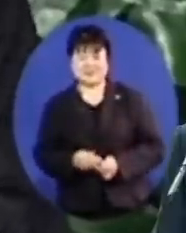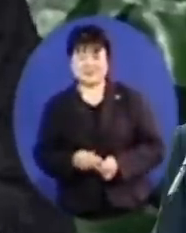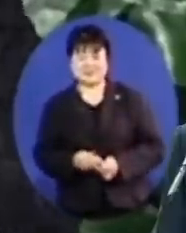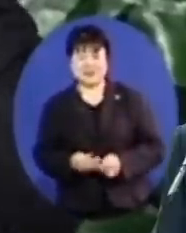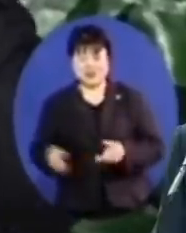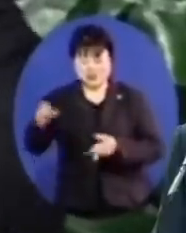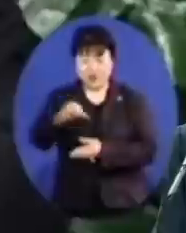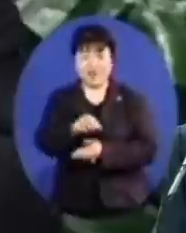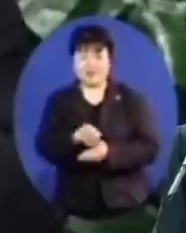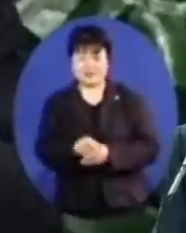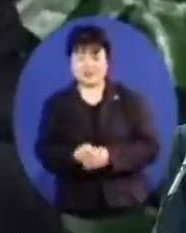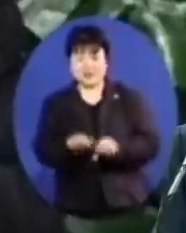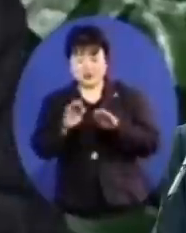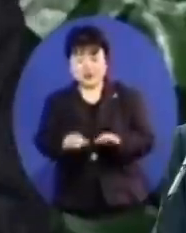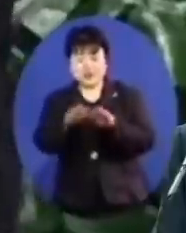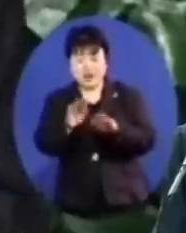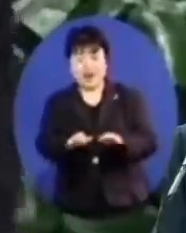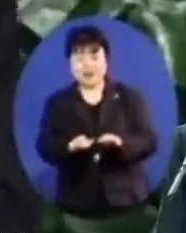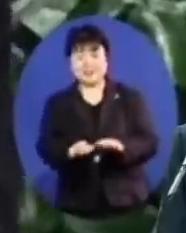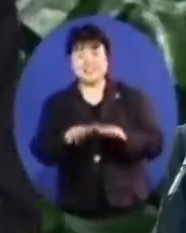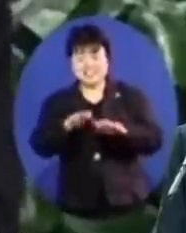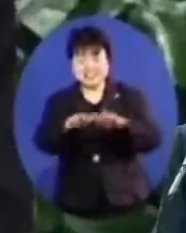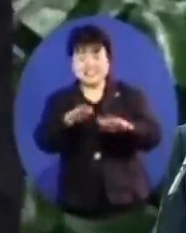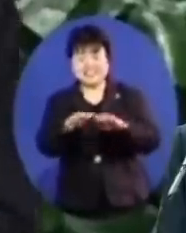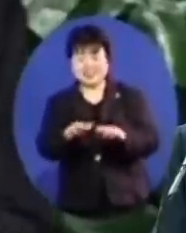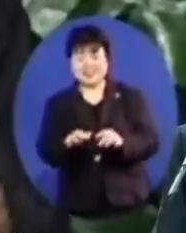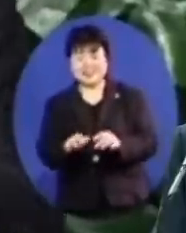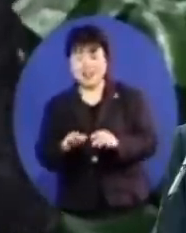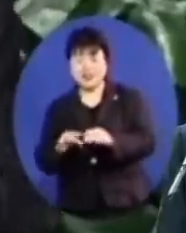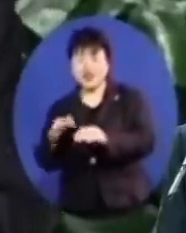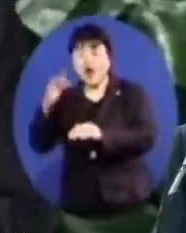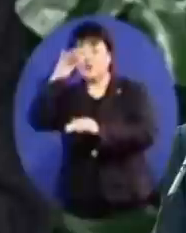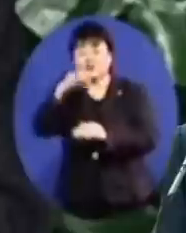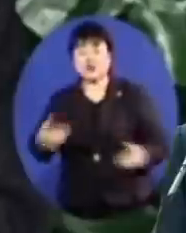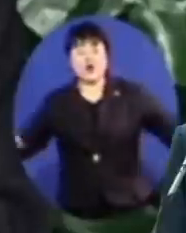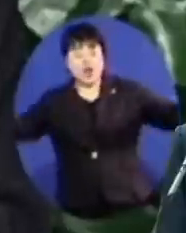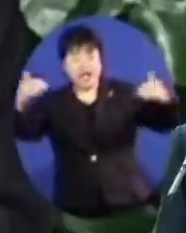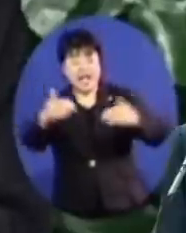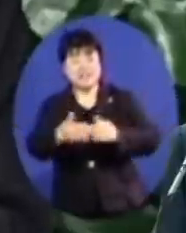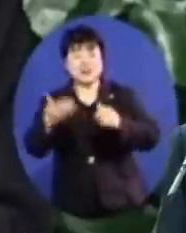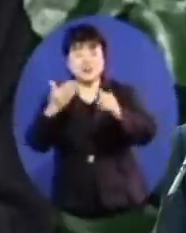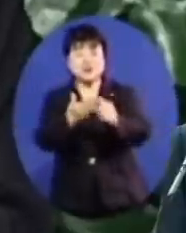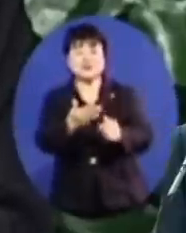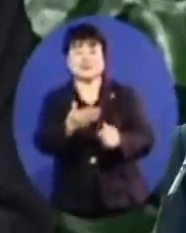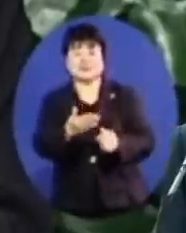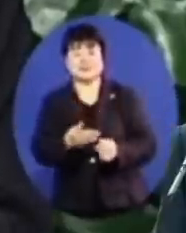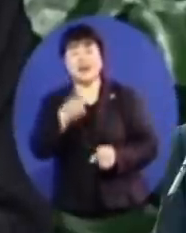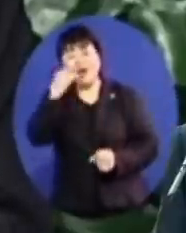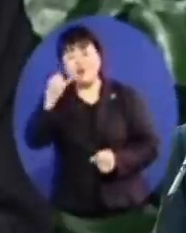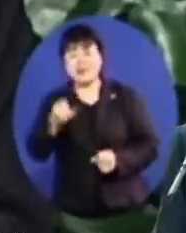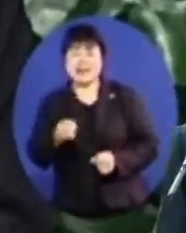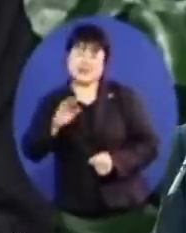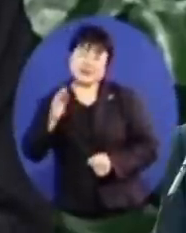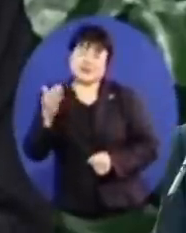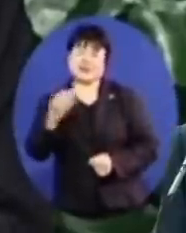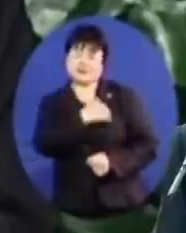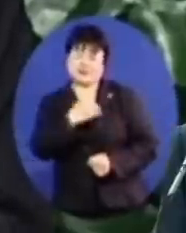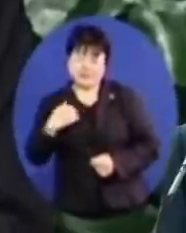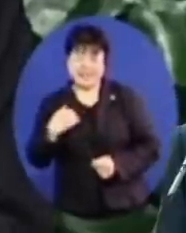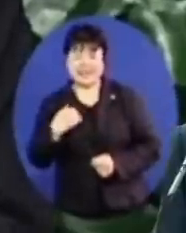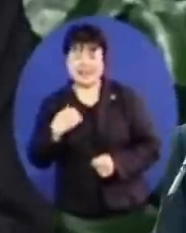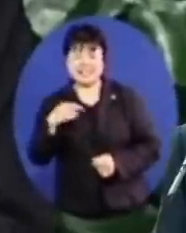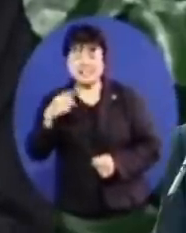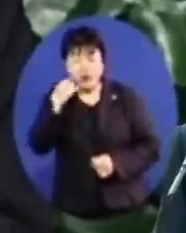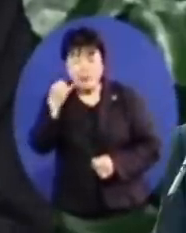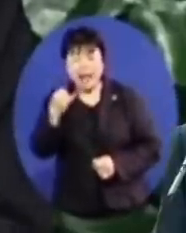데어서 눌렀어 흔들었어 넘치게 했어. 아, 엄마 그러지 마라. 시어머니 보면